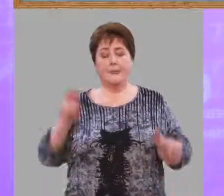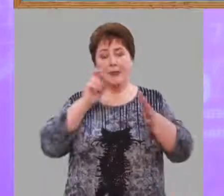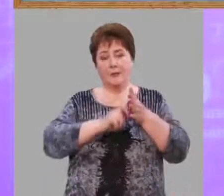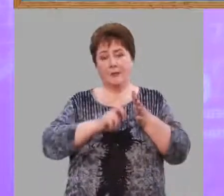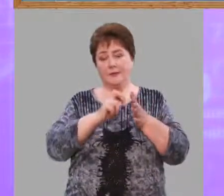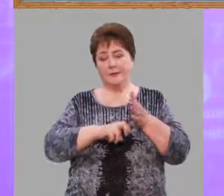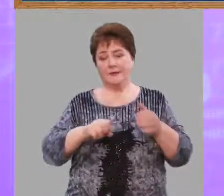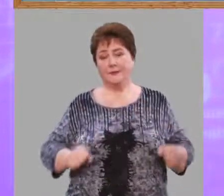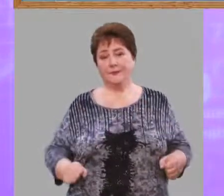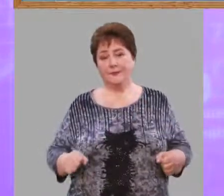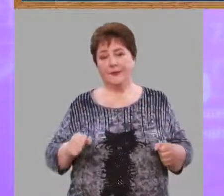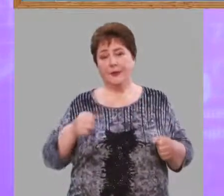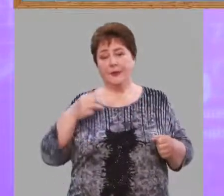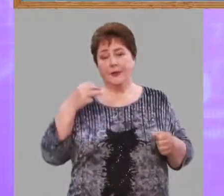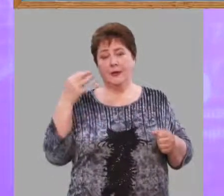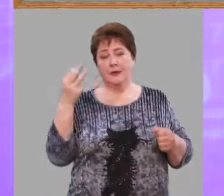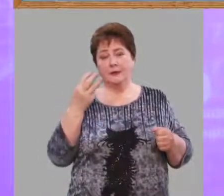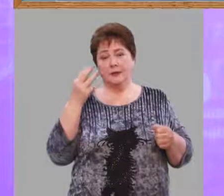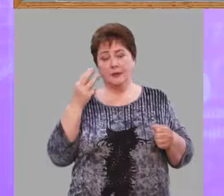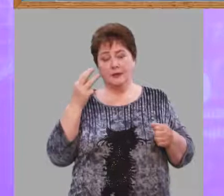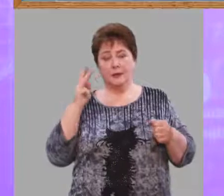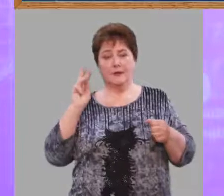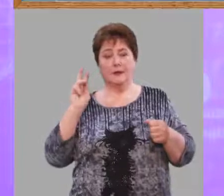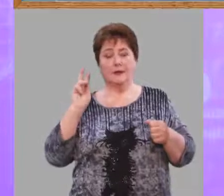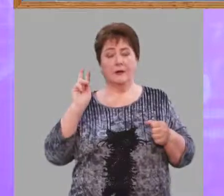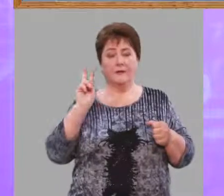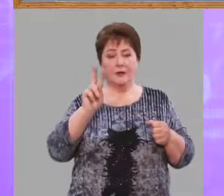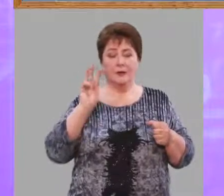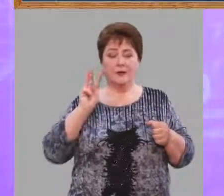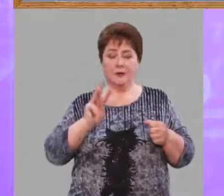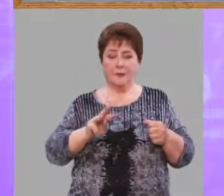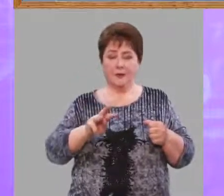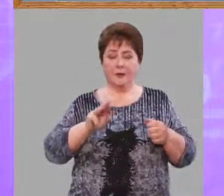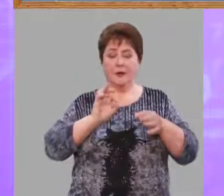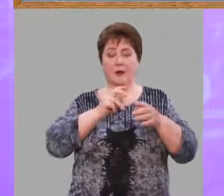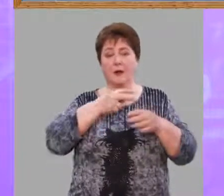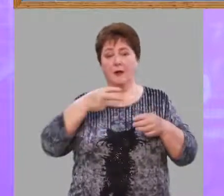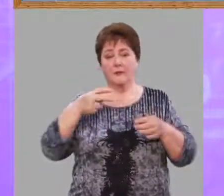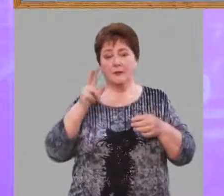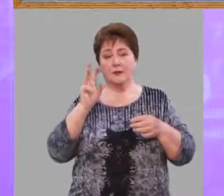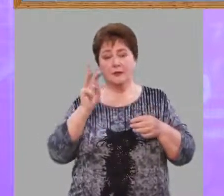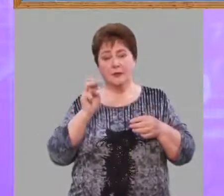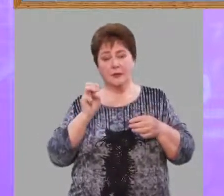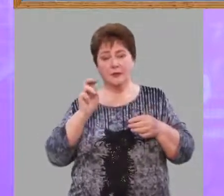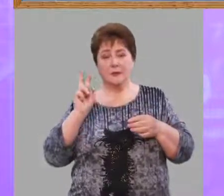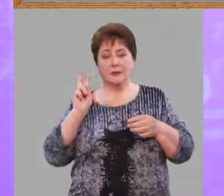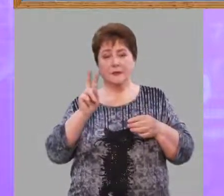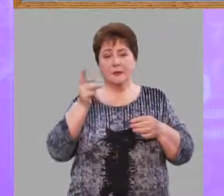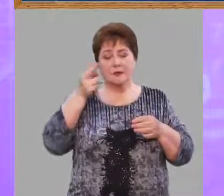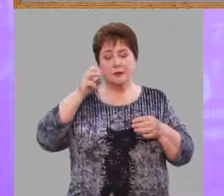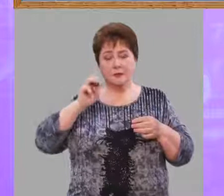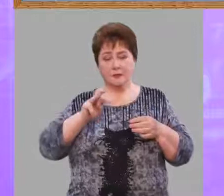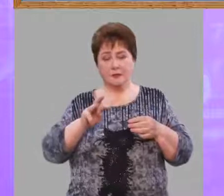Проверьте. 3 квадратных метра равны 300 квадратных